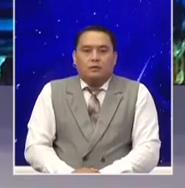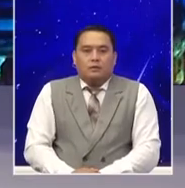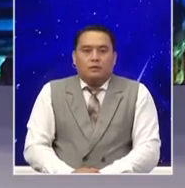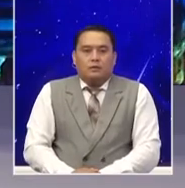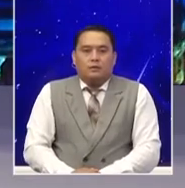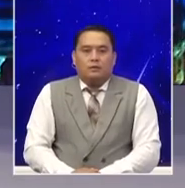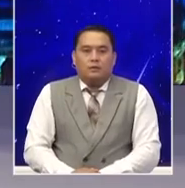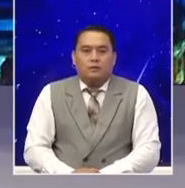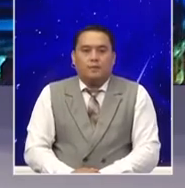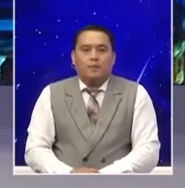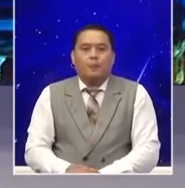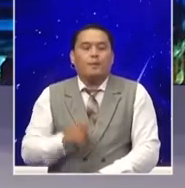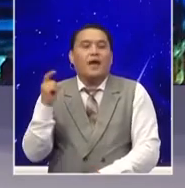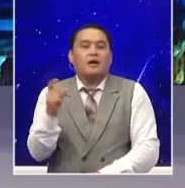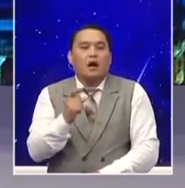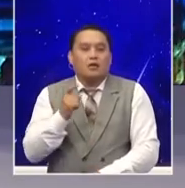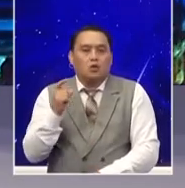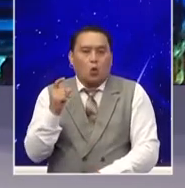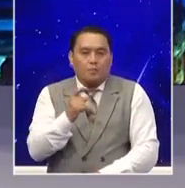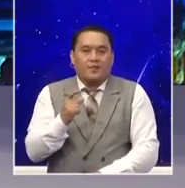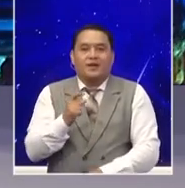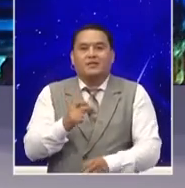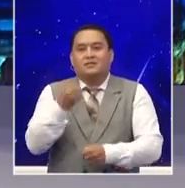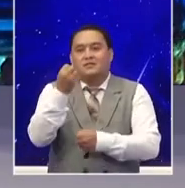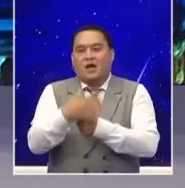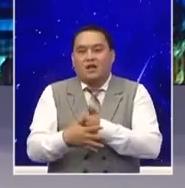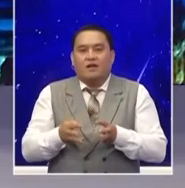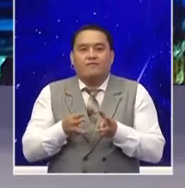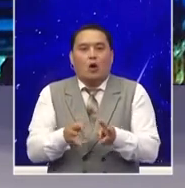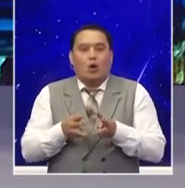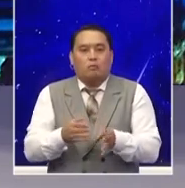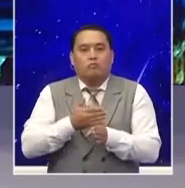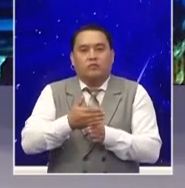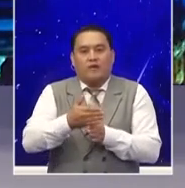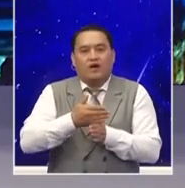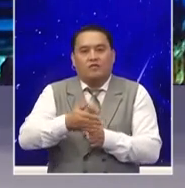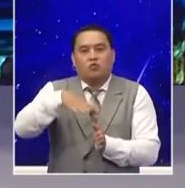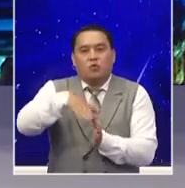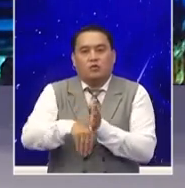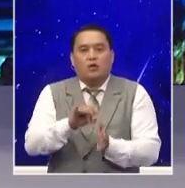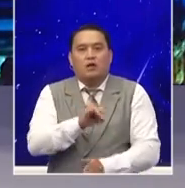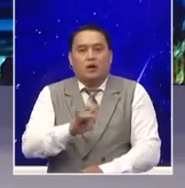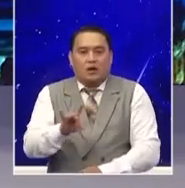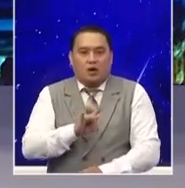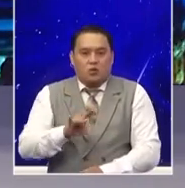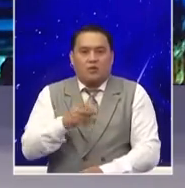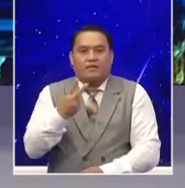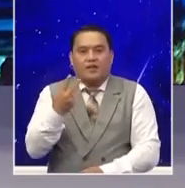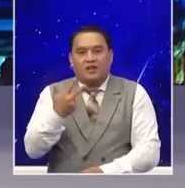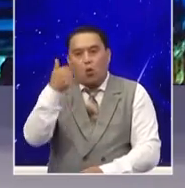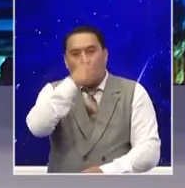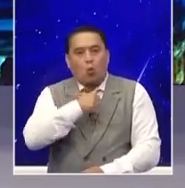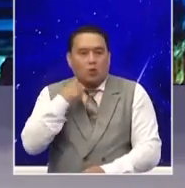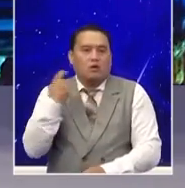Некогда мечта, ныне реальность. Экономная система централизованного отопления поэтапно вводится в Талгарском районе. Еще 2-3 года